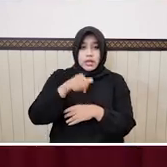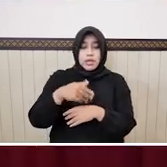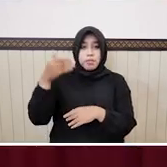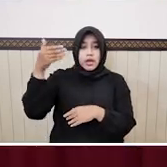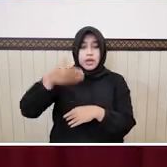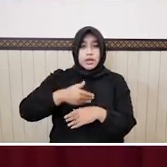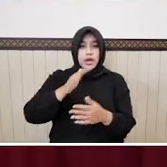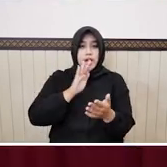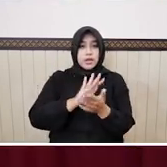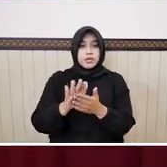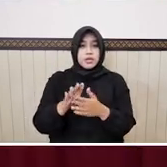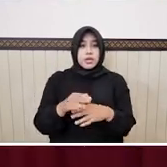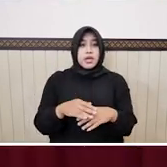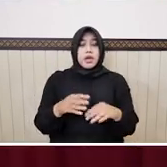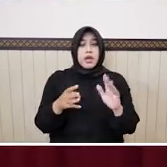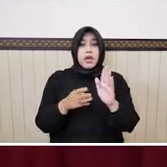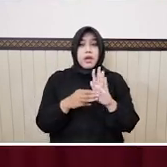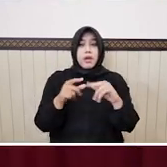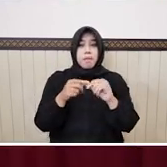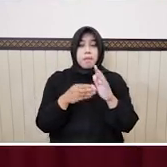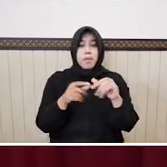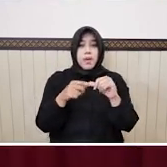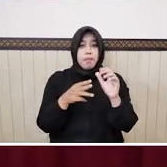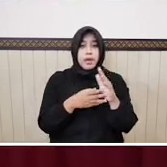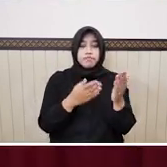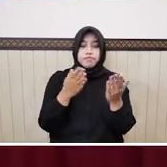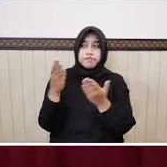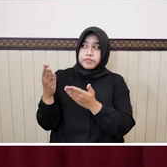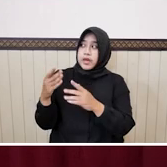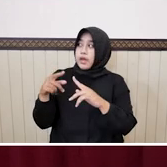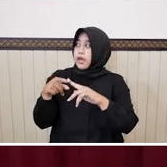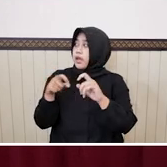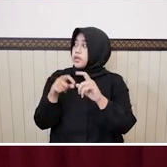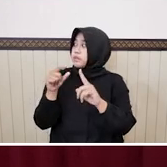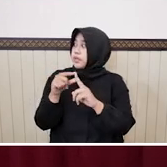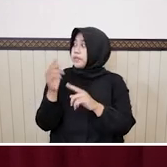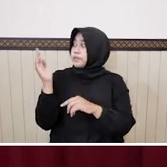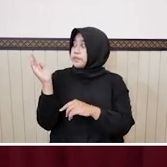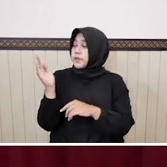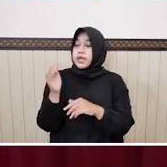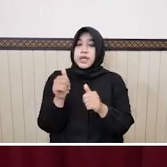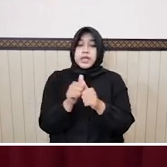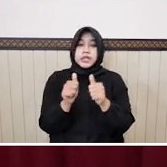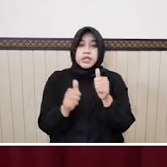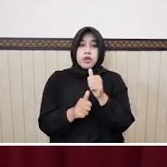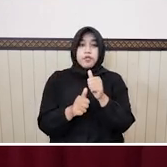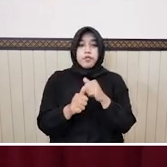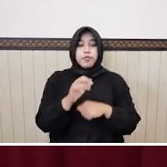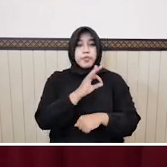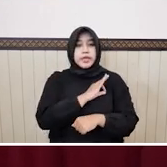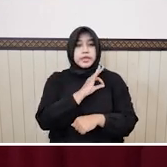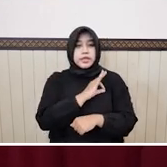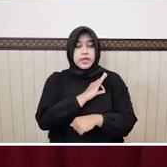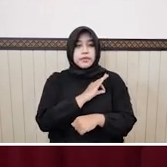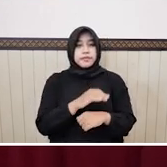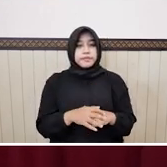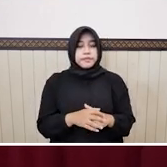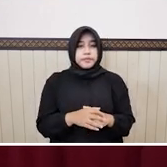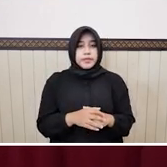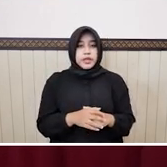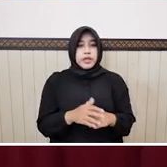kita menghadirkan Kang Maman yang dari KSP ya staf kepresidenan yang